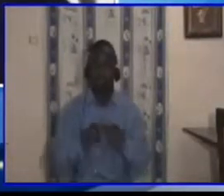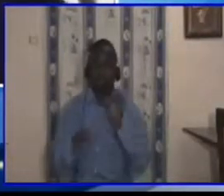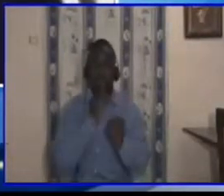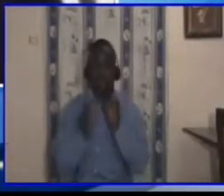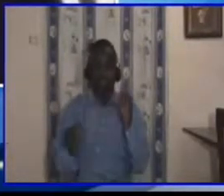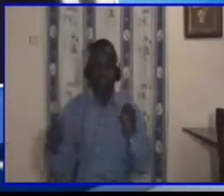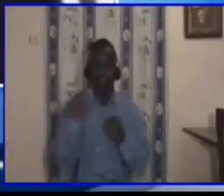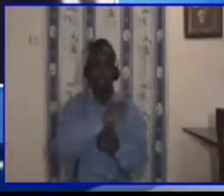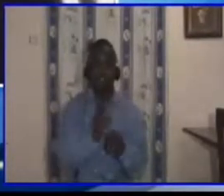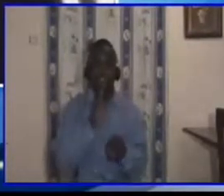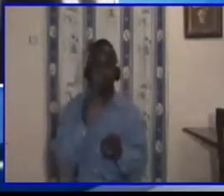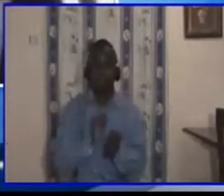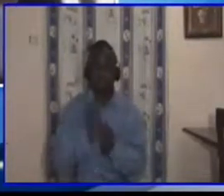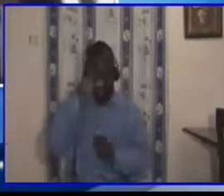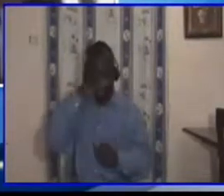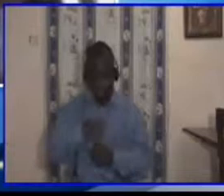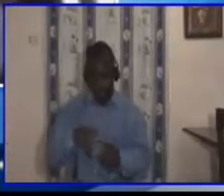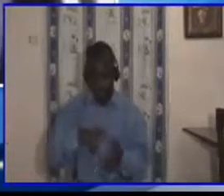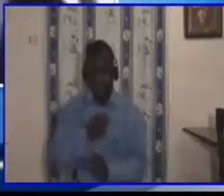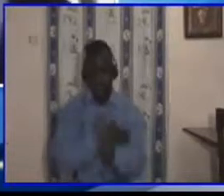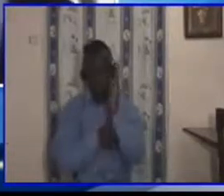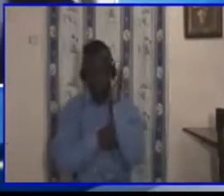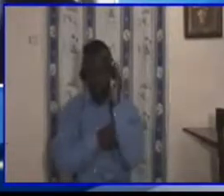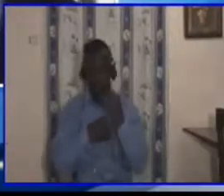sangue del nuovo patto